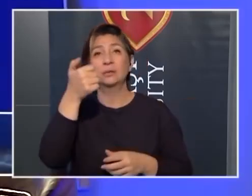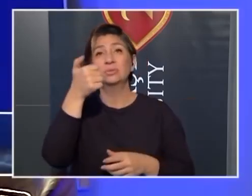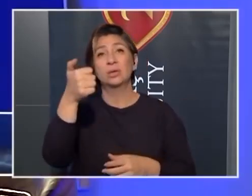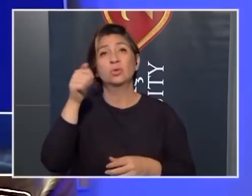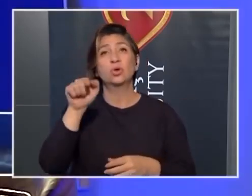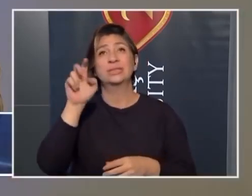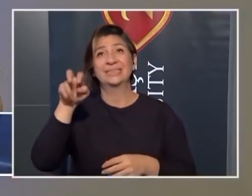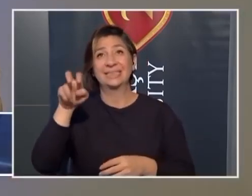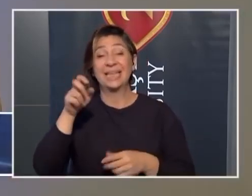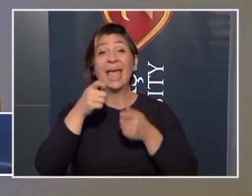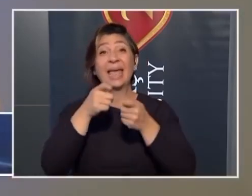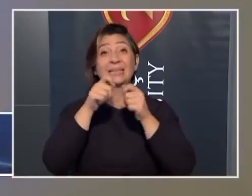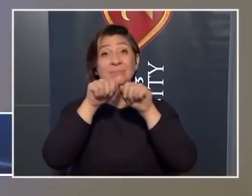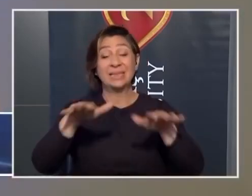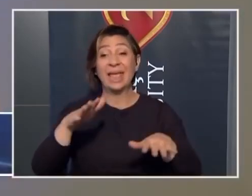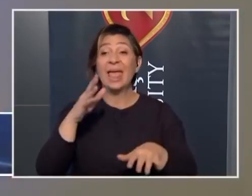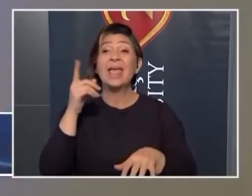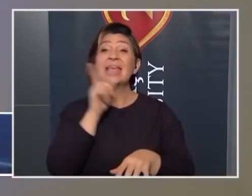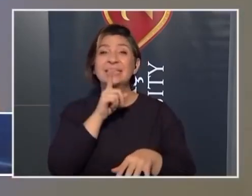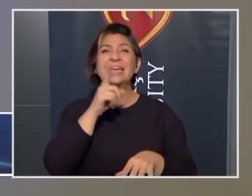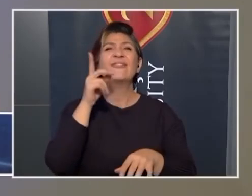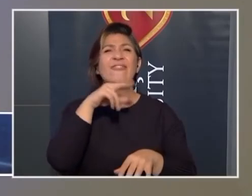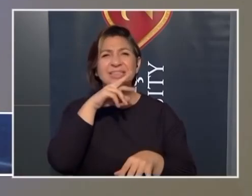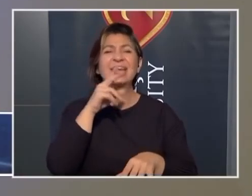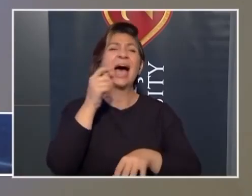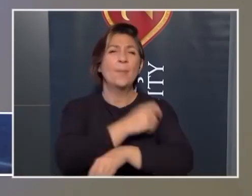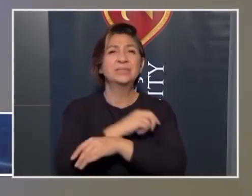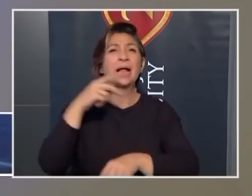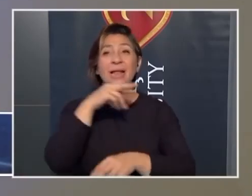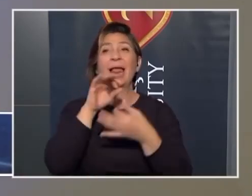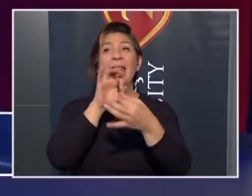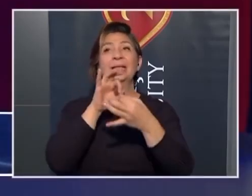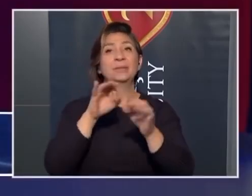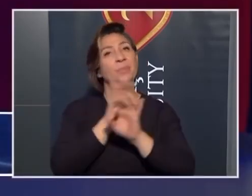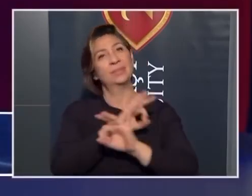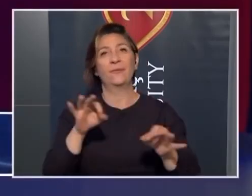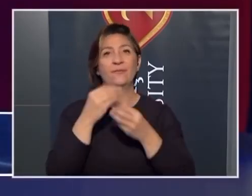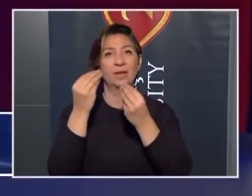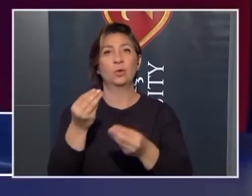66.8. Eğitim sisteminde yabancı dil eğitimi iletişim kurulabilecek yeterlilikte verilmektedir.